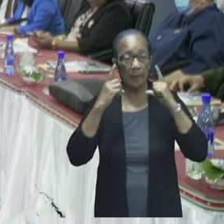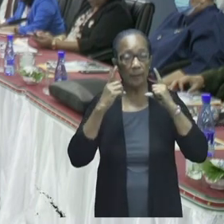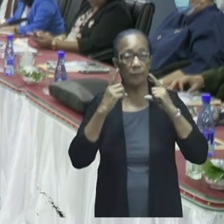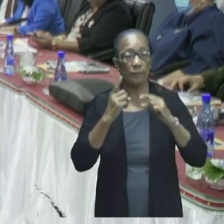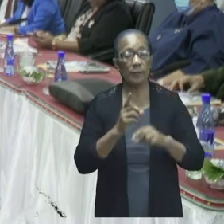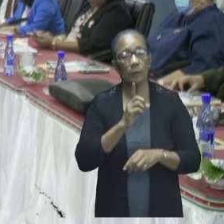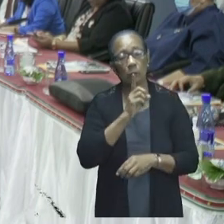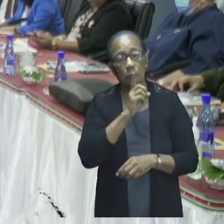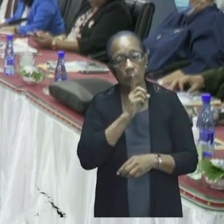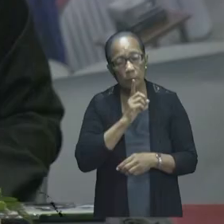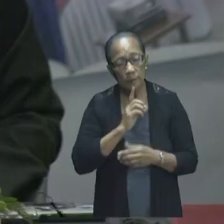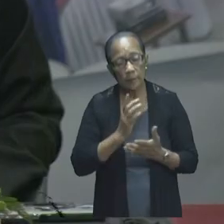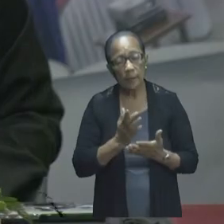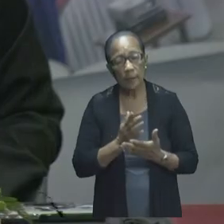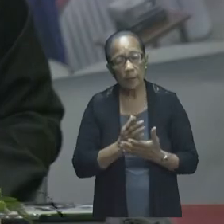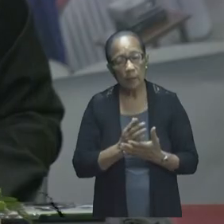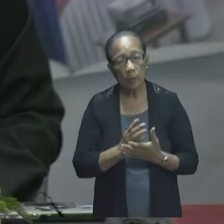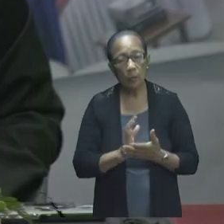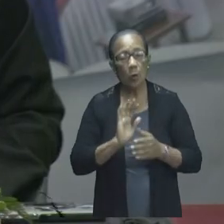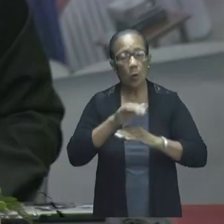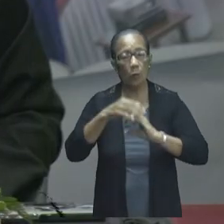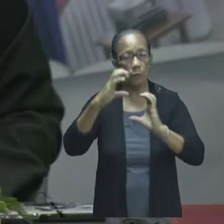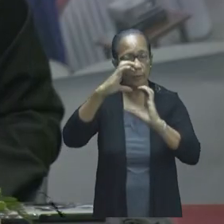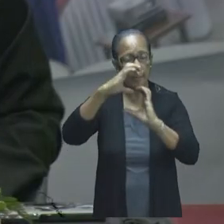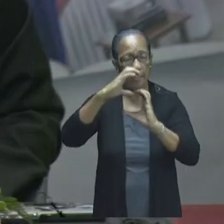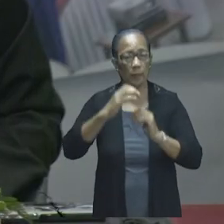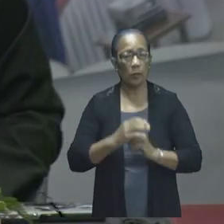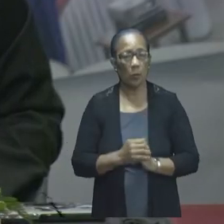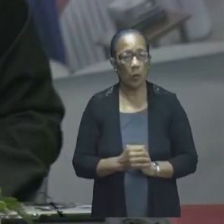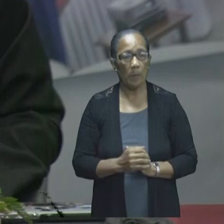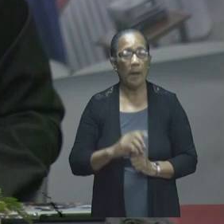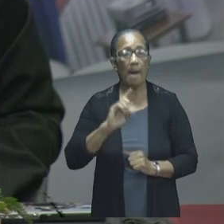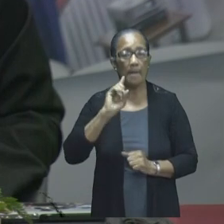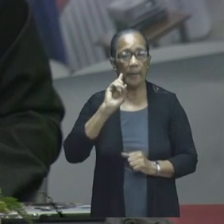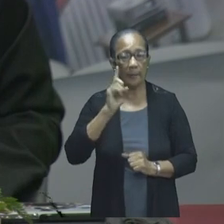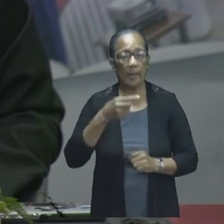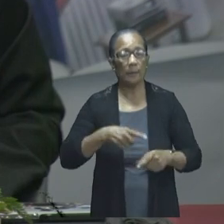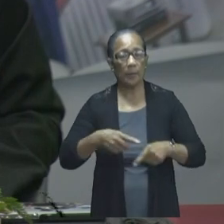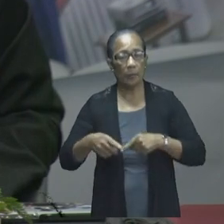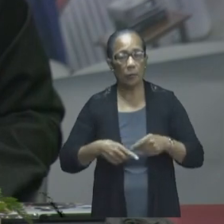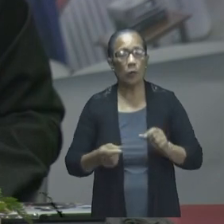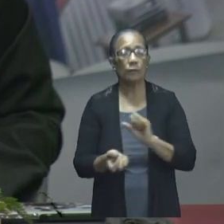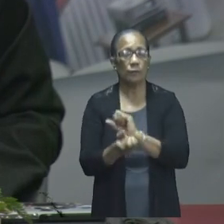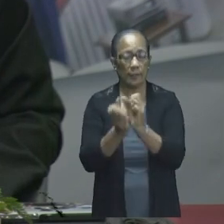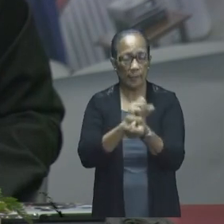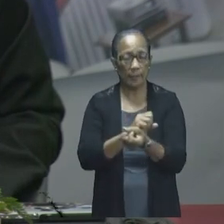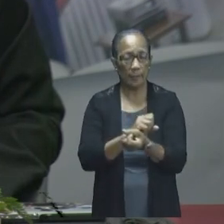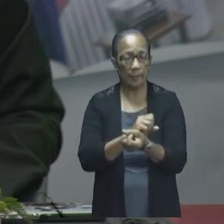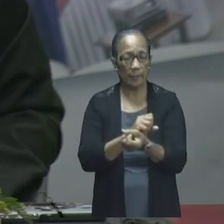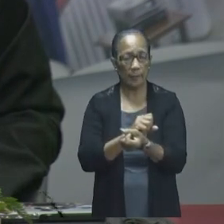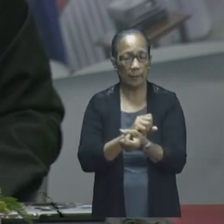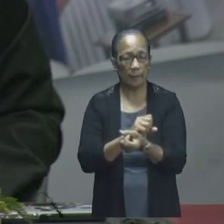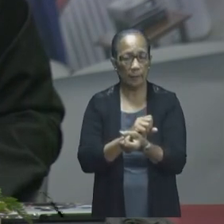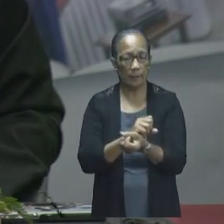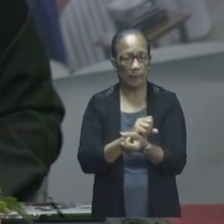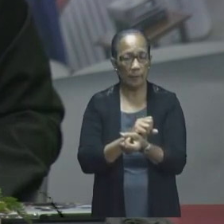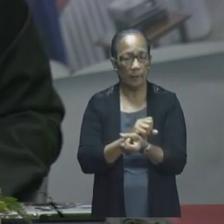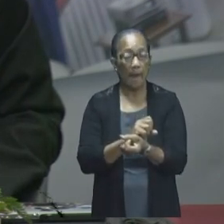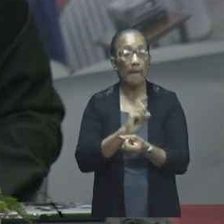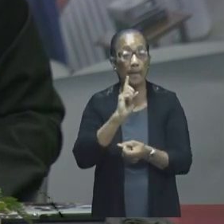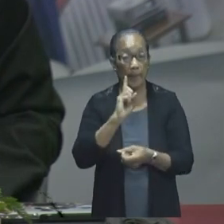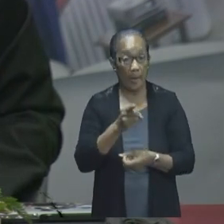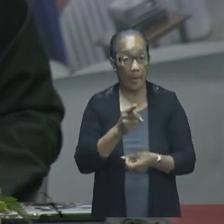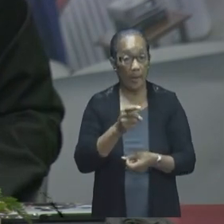voor wat betreft caricom maar daar komt binnenkort een veranderen maar daar achter de schermen